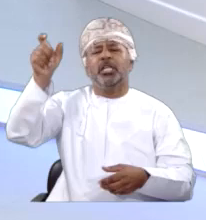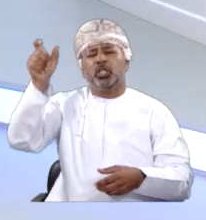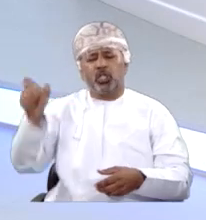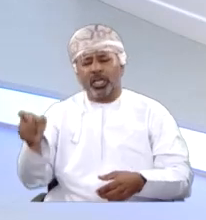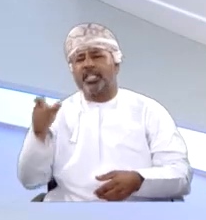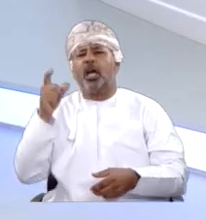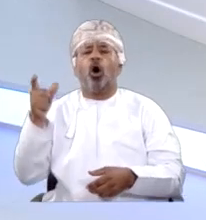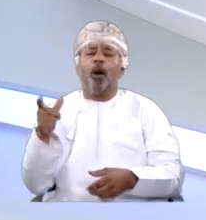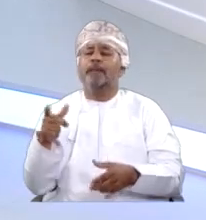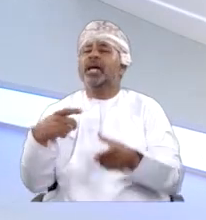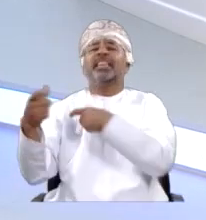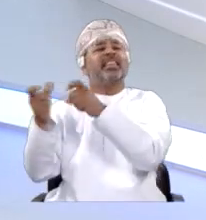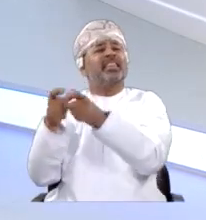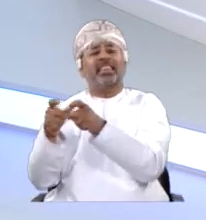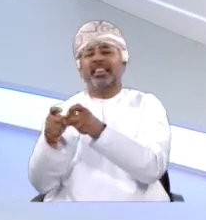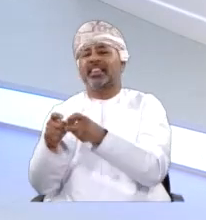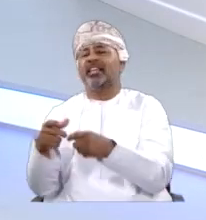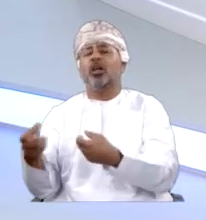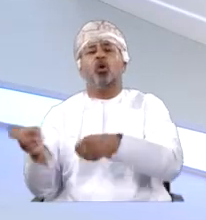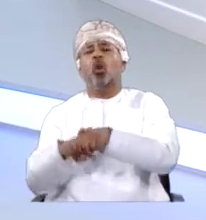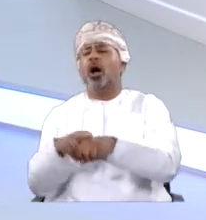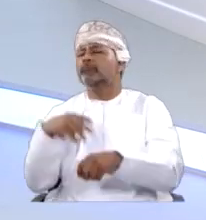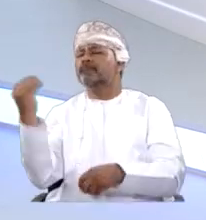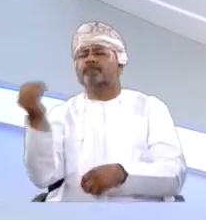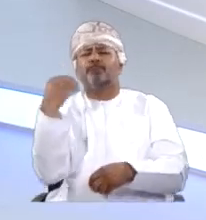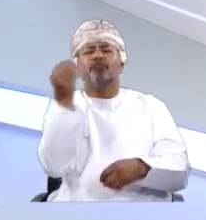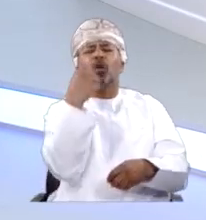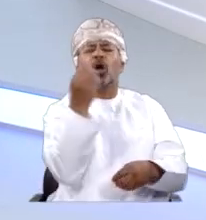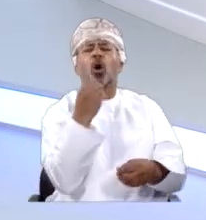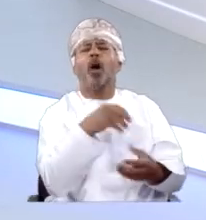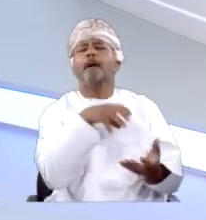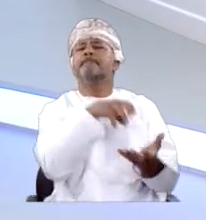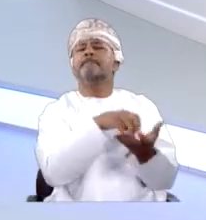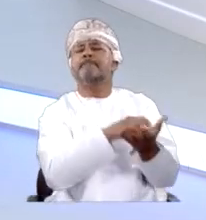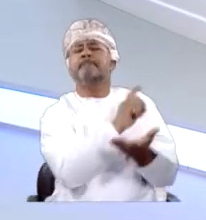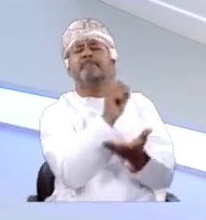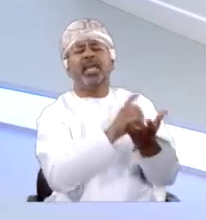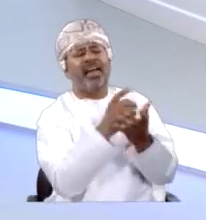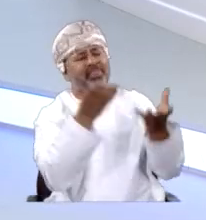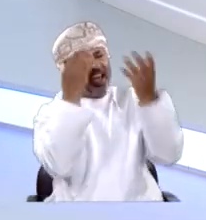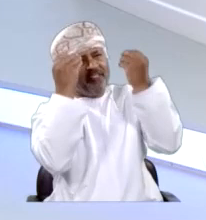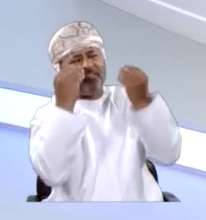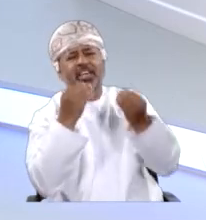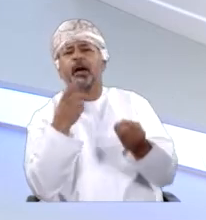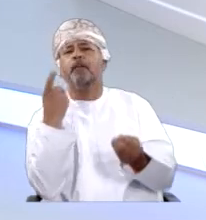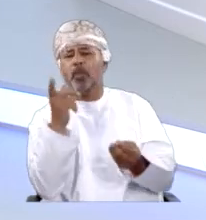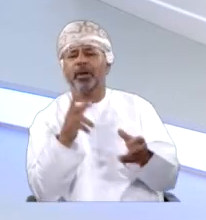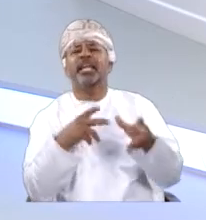شخصياتهم الافتراضية والتجول في أرجاء البيئة الطبيعية الثقافية.